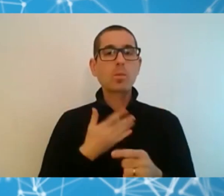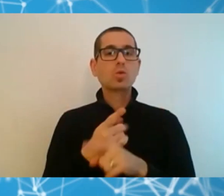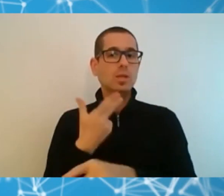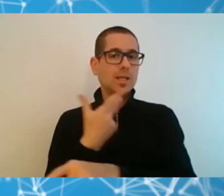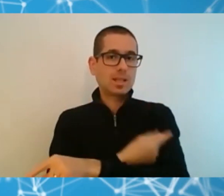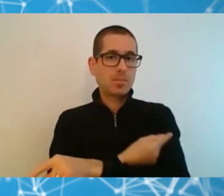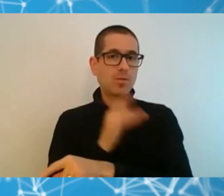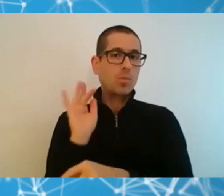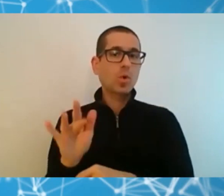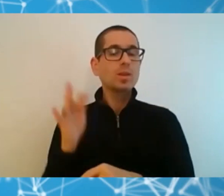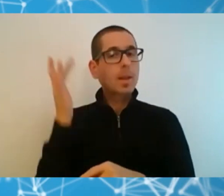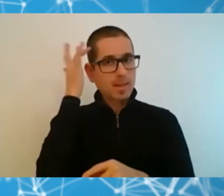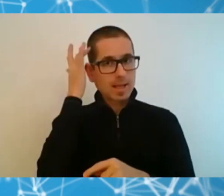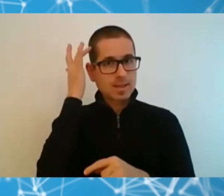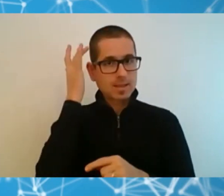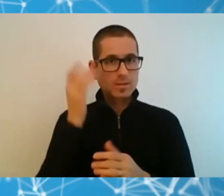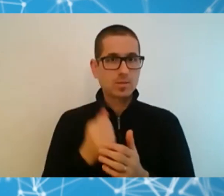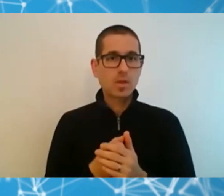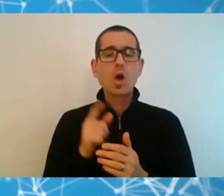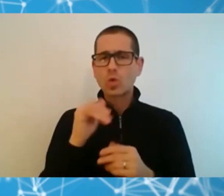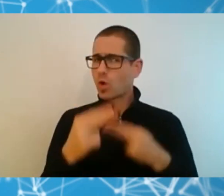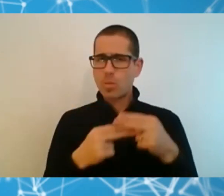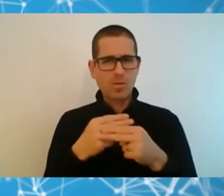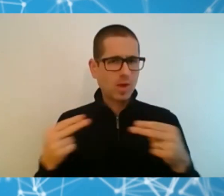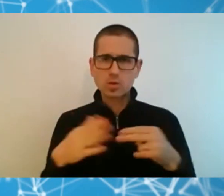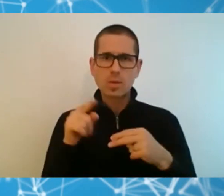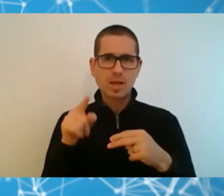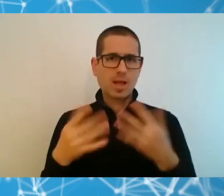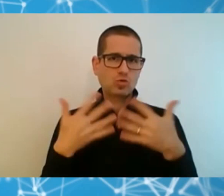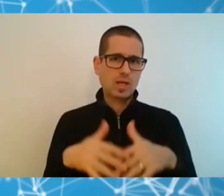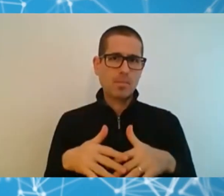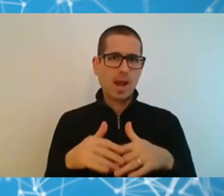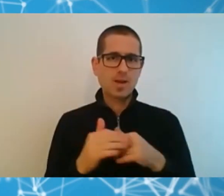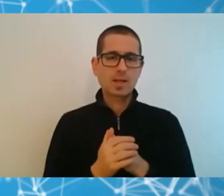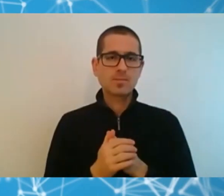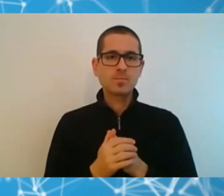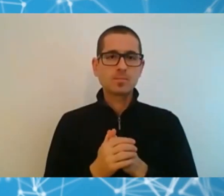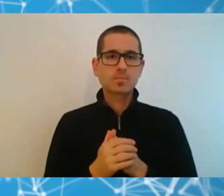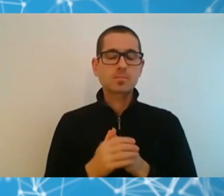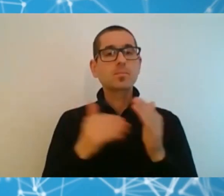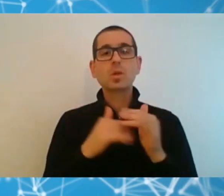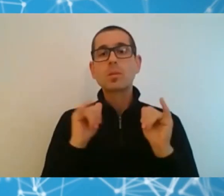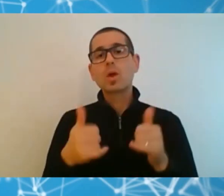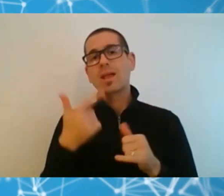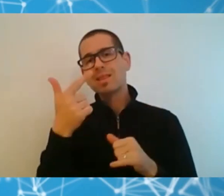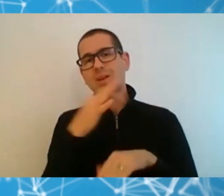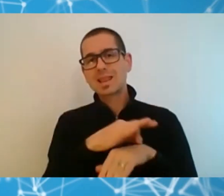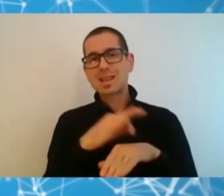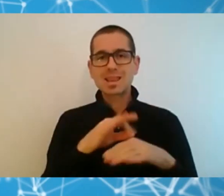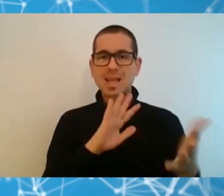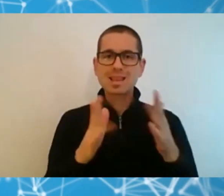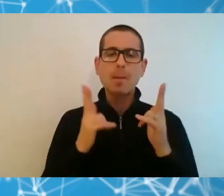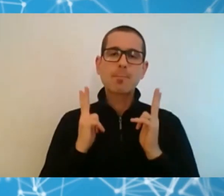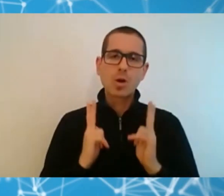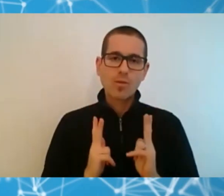proti meningitisu, kar je obvezno pri takšnih napravah. V bistvu je potrebno 1-2 tedna mirovati,